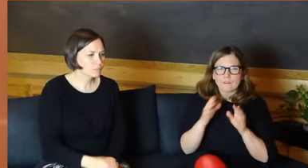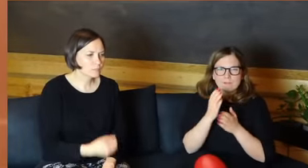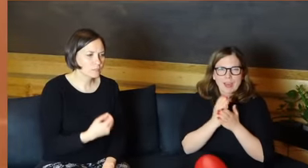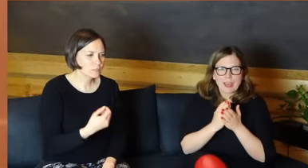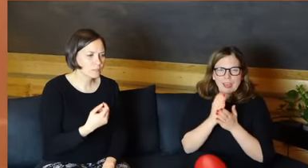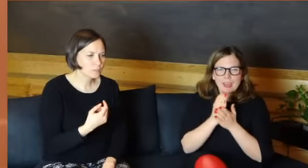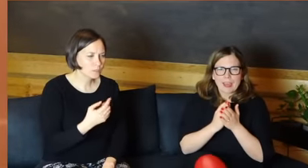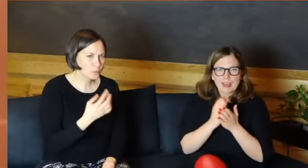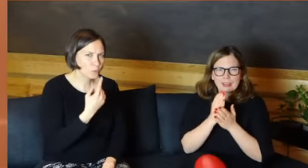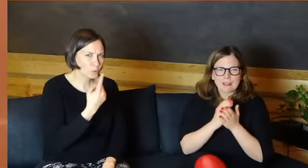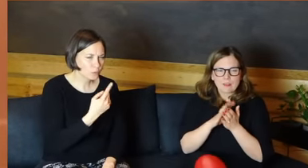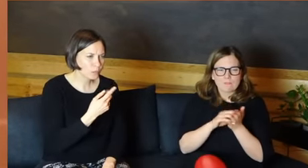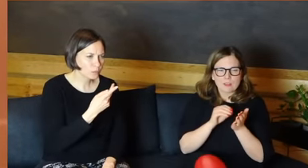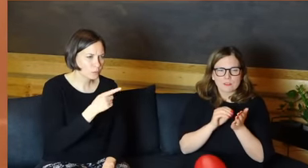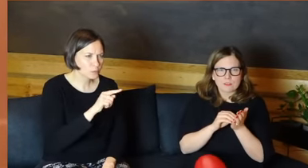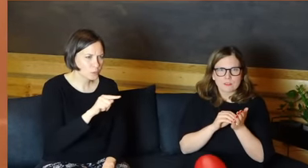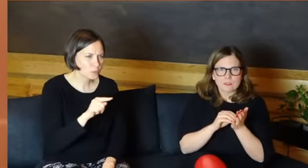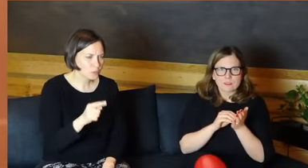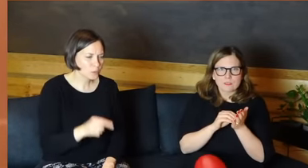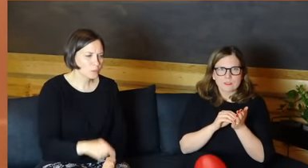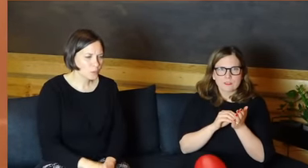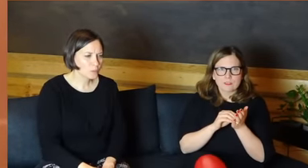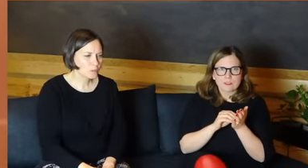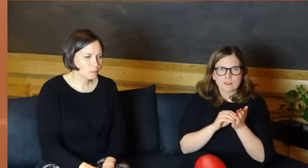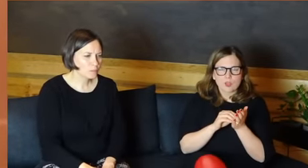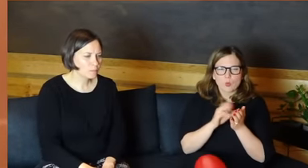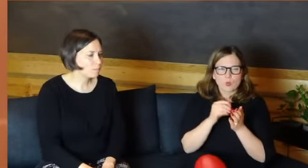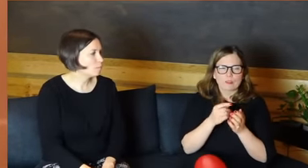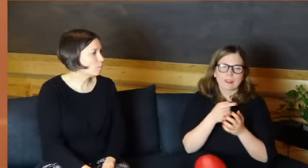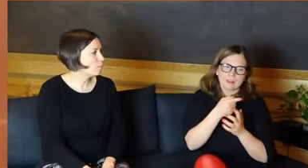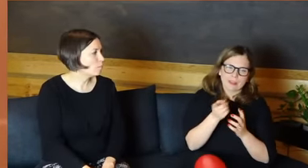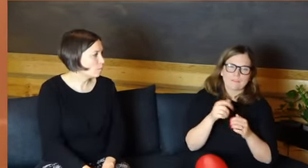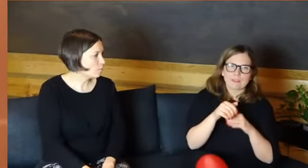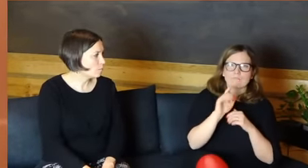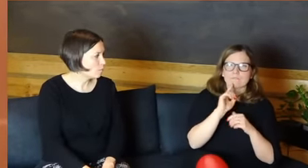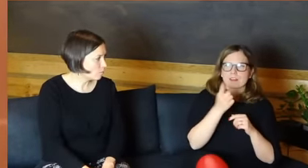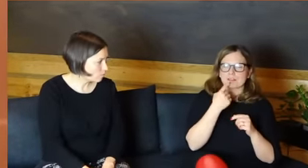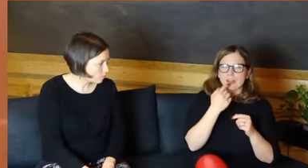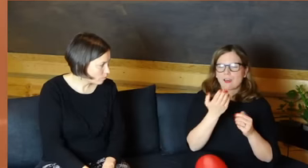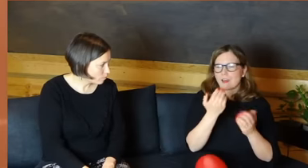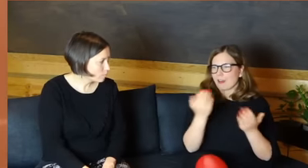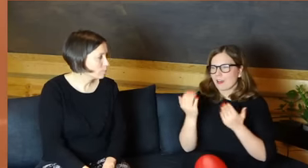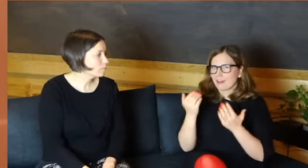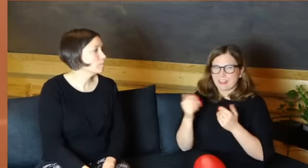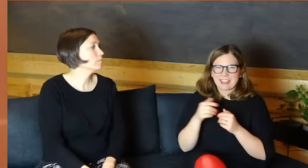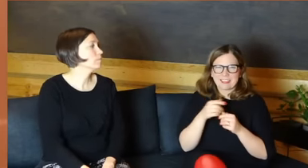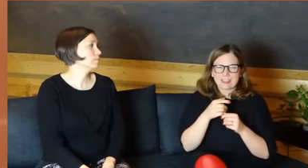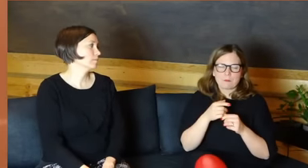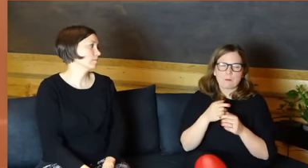Pikkuhiljaa. Kysymys, joo. Sillä aikaa, kun muut vastailee, niin tilatkaa tätä kanavaa.